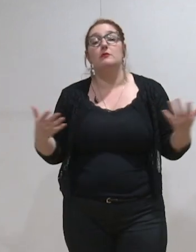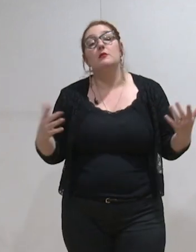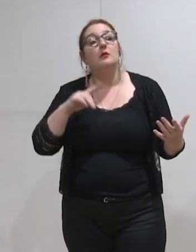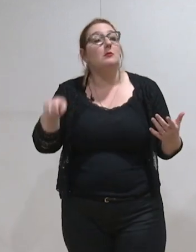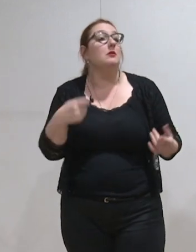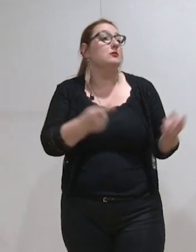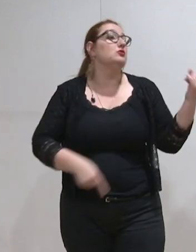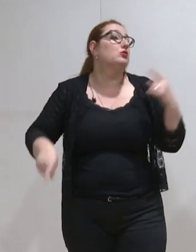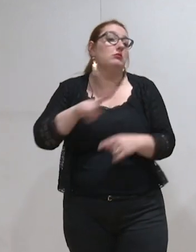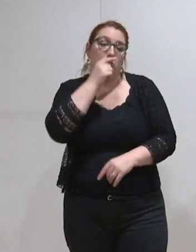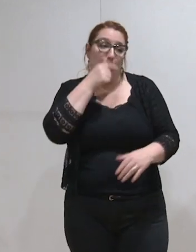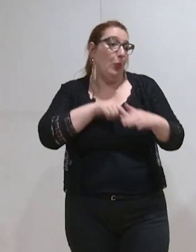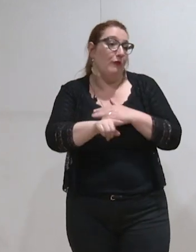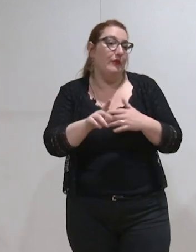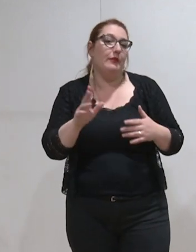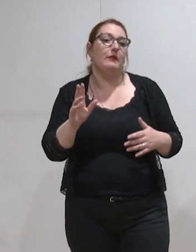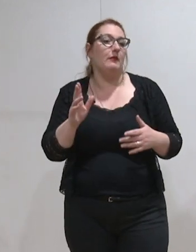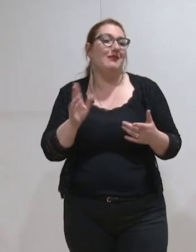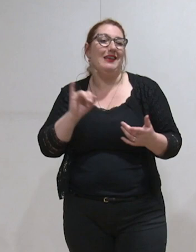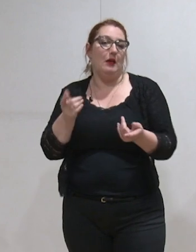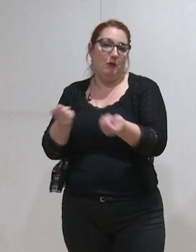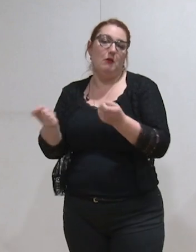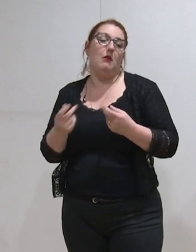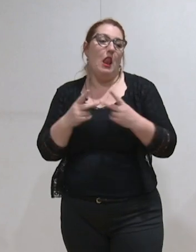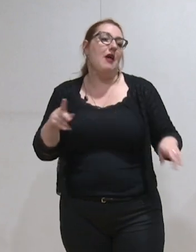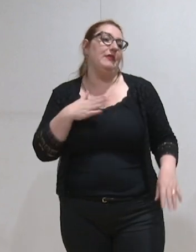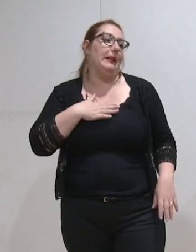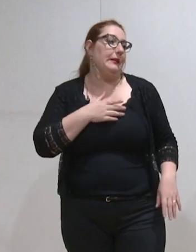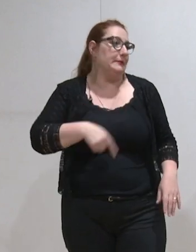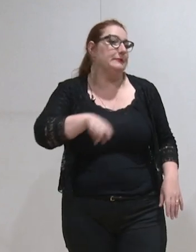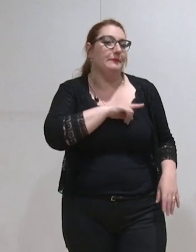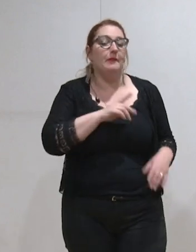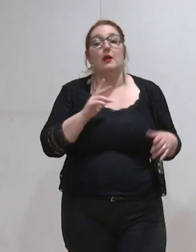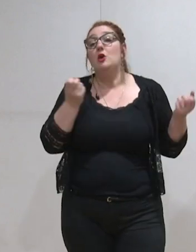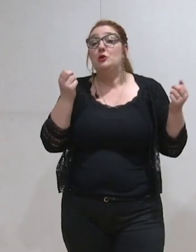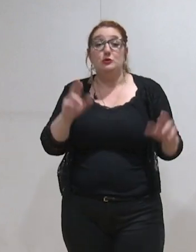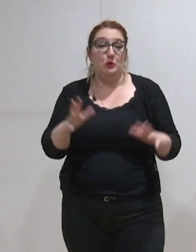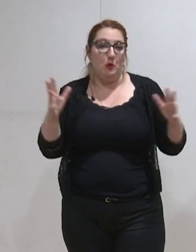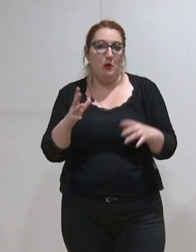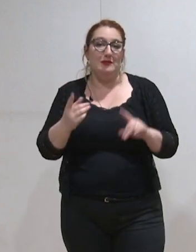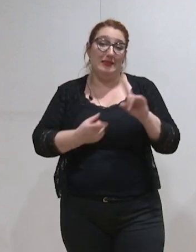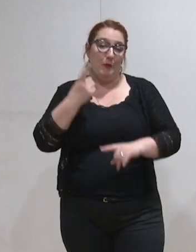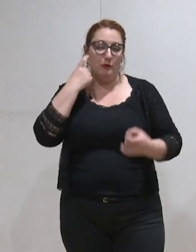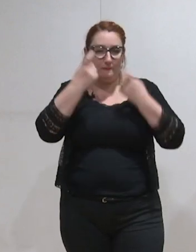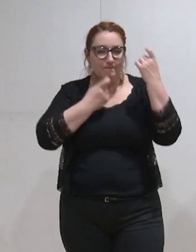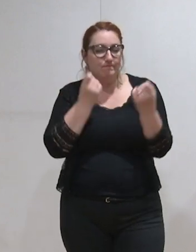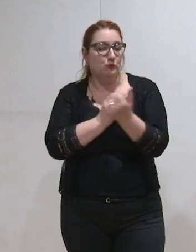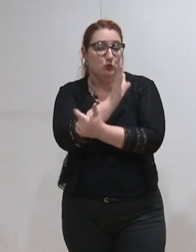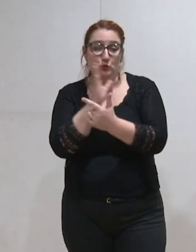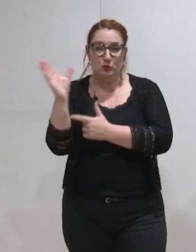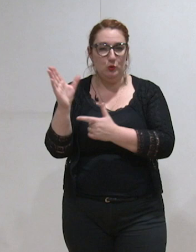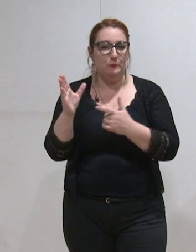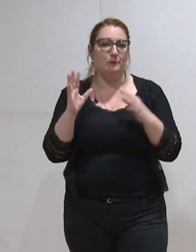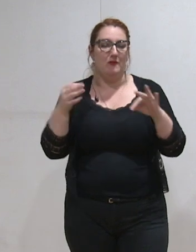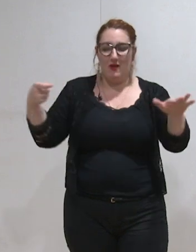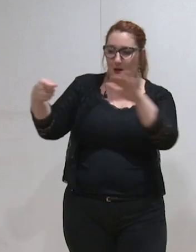doutez la ville la ville dirigera ce qui est absolument certain c'est qu'il y a au moins deux questions à se poser dans cette affaire d'architecture